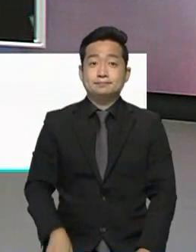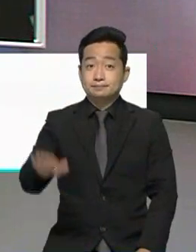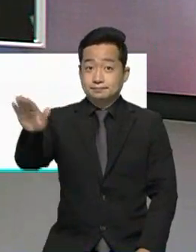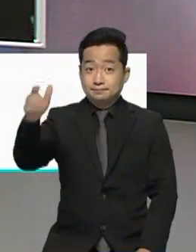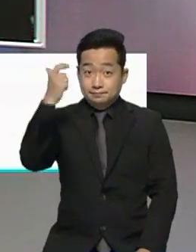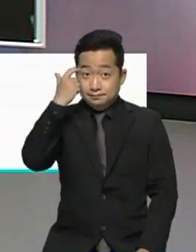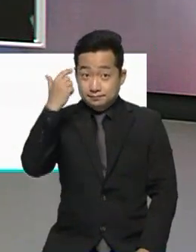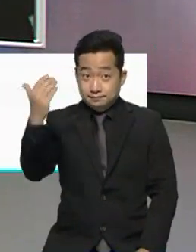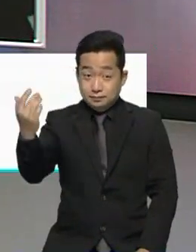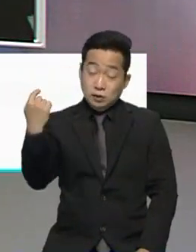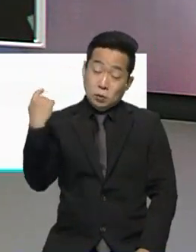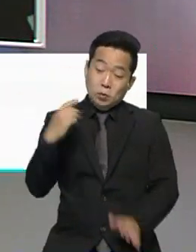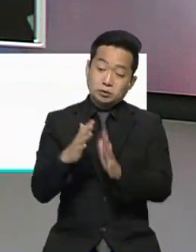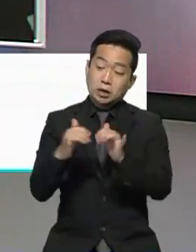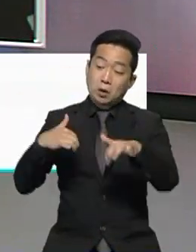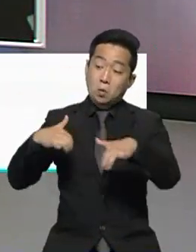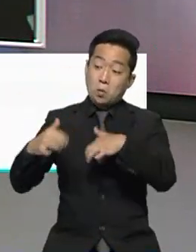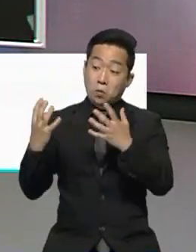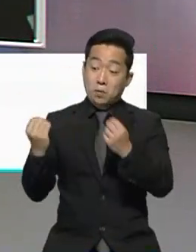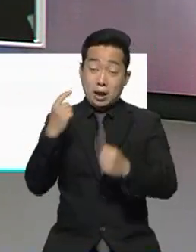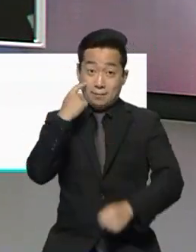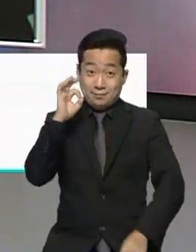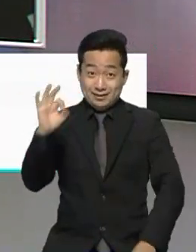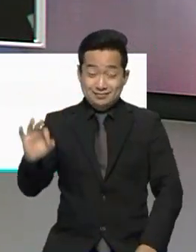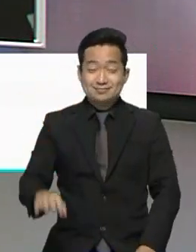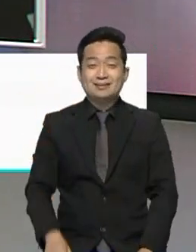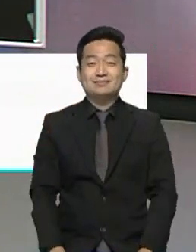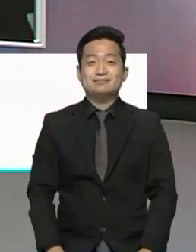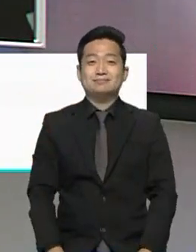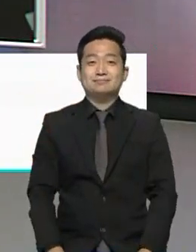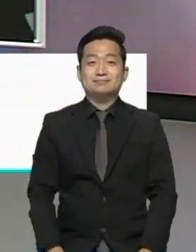김상민 기자, 뒤쪽에 사람들이 굉장히 많이 보이네요.